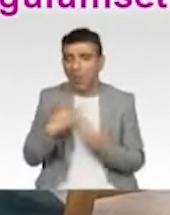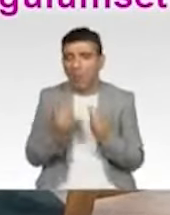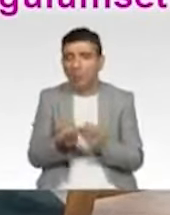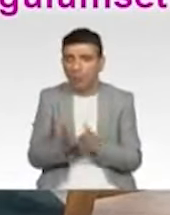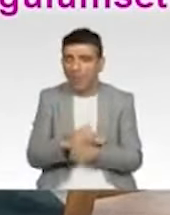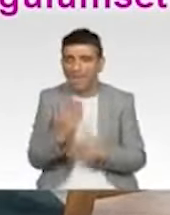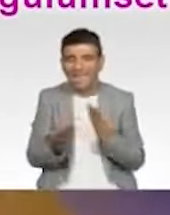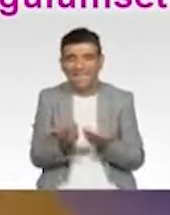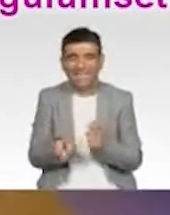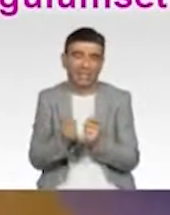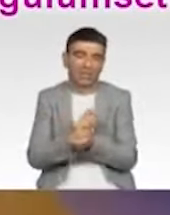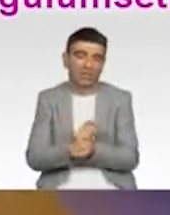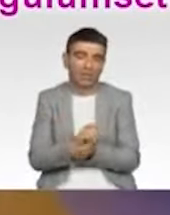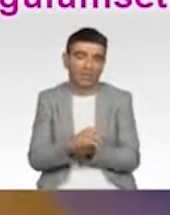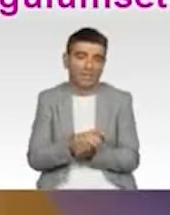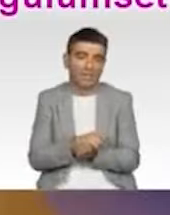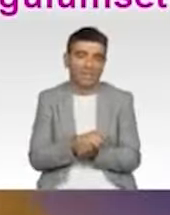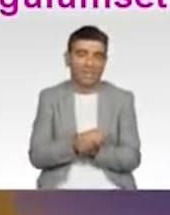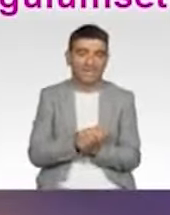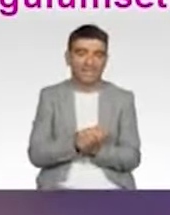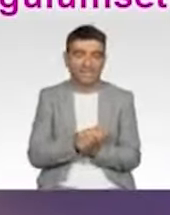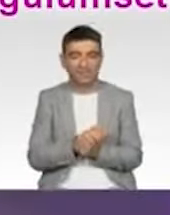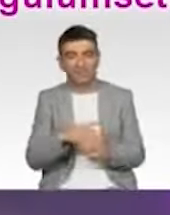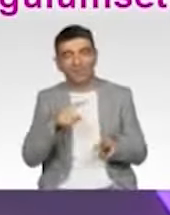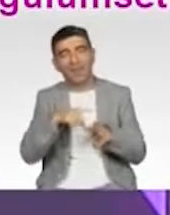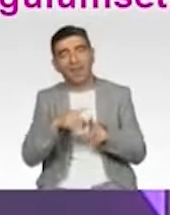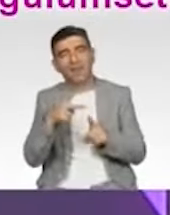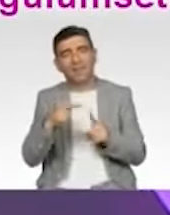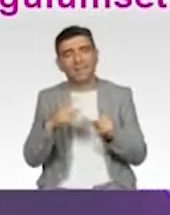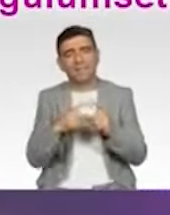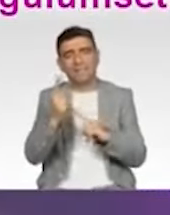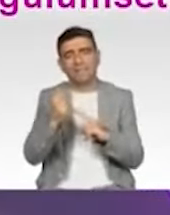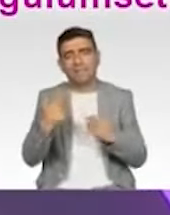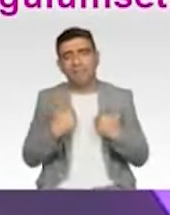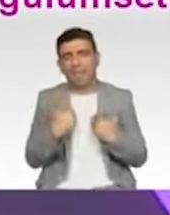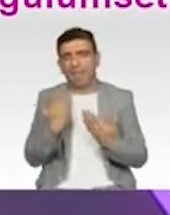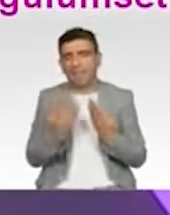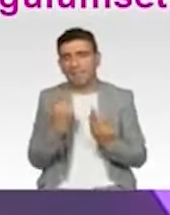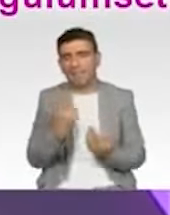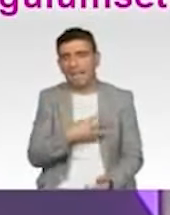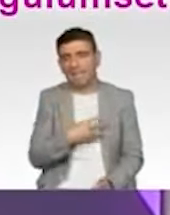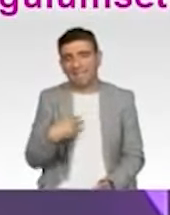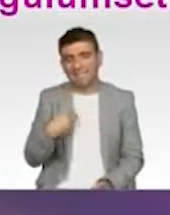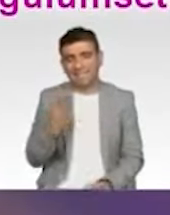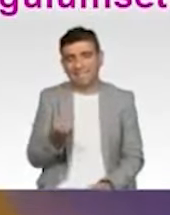değişti? Nasıl bir anne Ezgi? Ezgi nasıl bir anne? Ya bilmiyorum ki ya bunu.